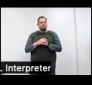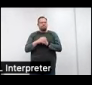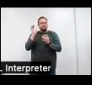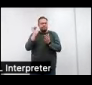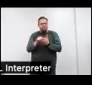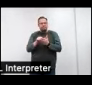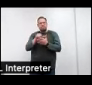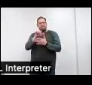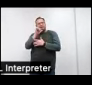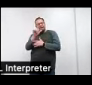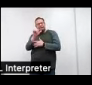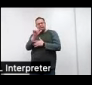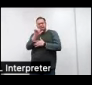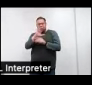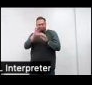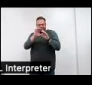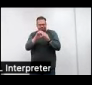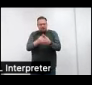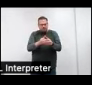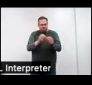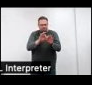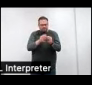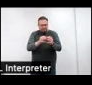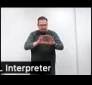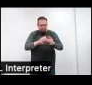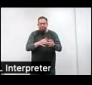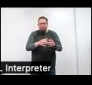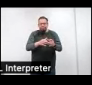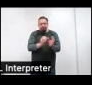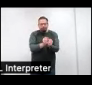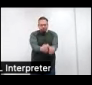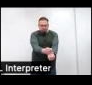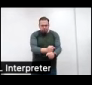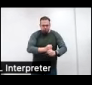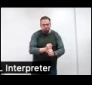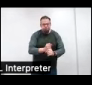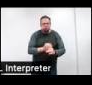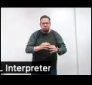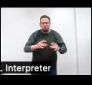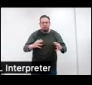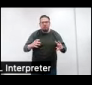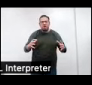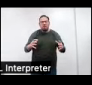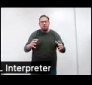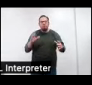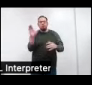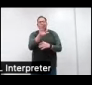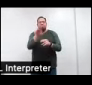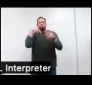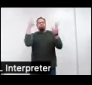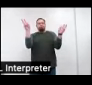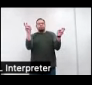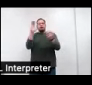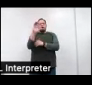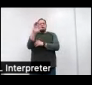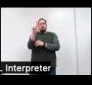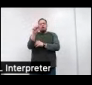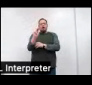it's not a single family household, it's an extended family system, it's your clan. So